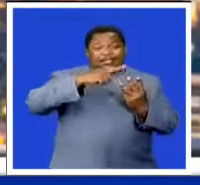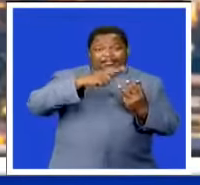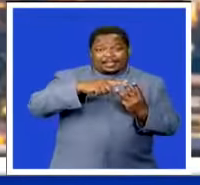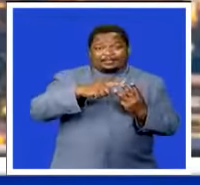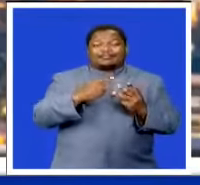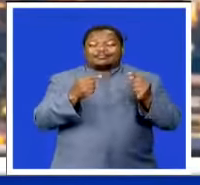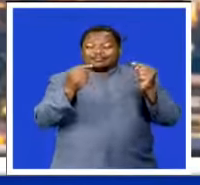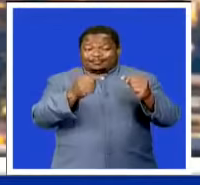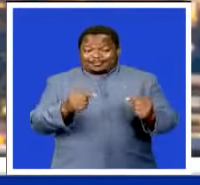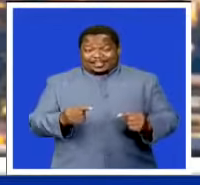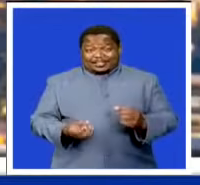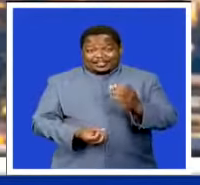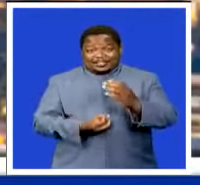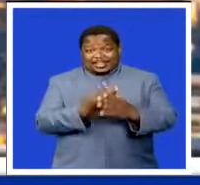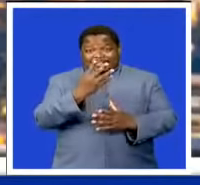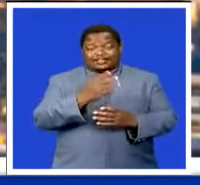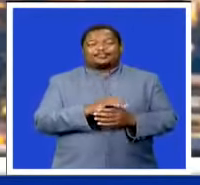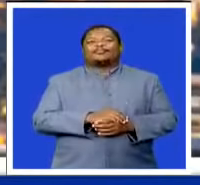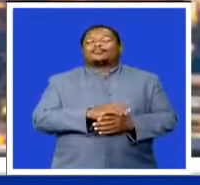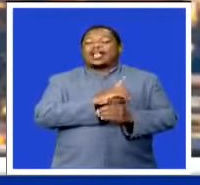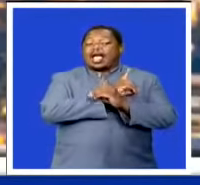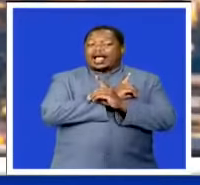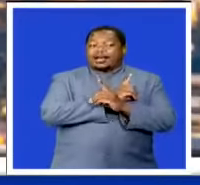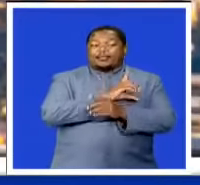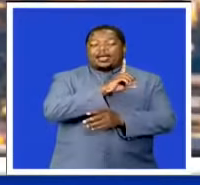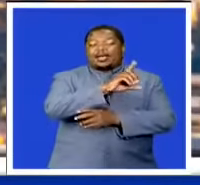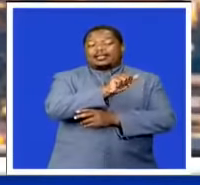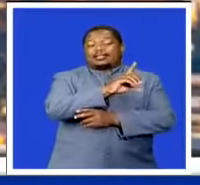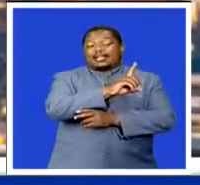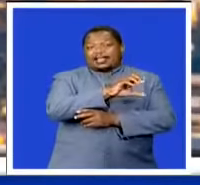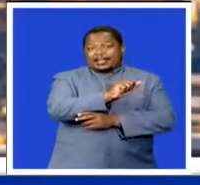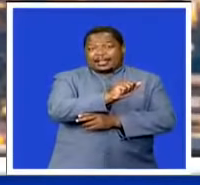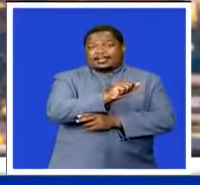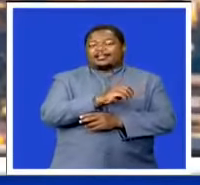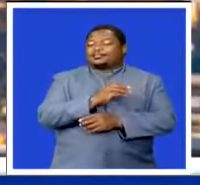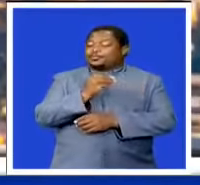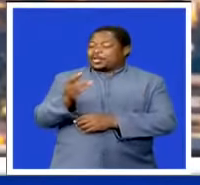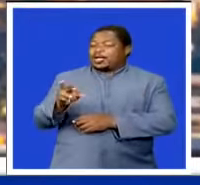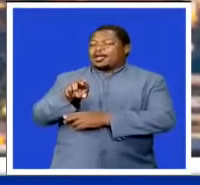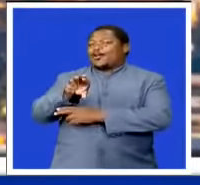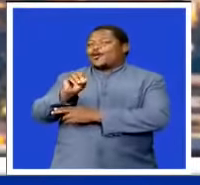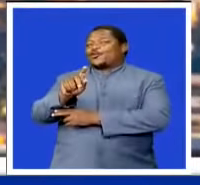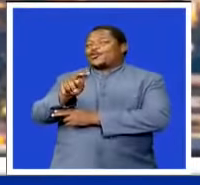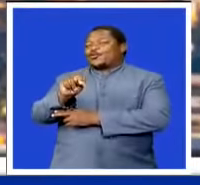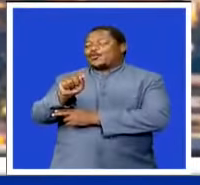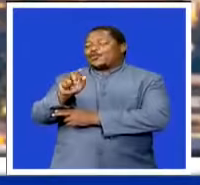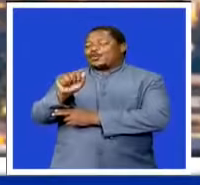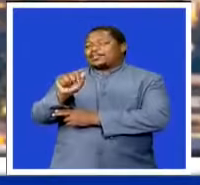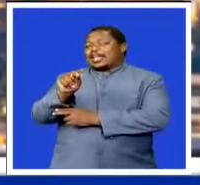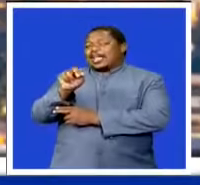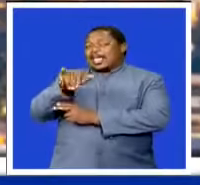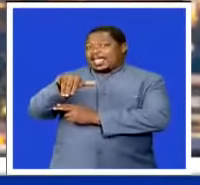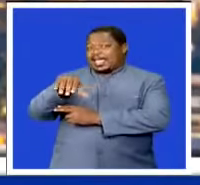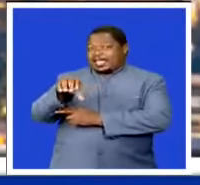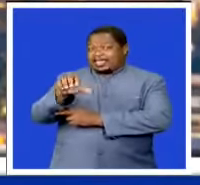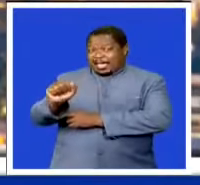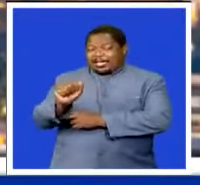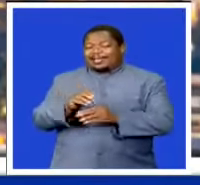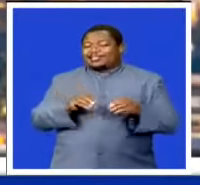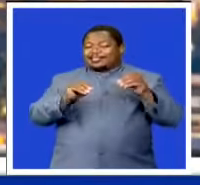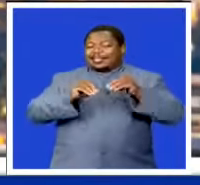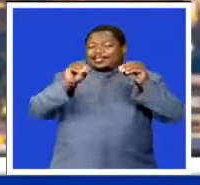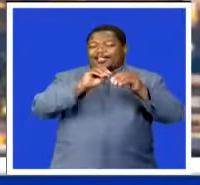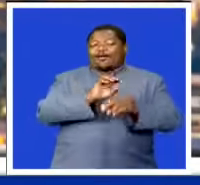11 ishaye liqembu le Rontanya ngema wickets lamane lebe kuyimidlalo yokuqala kusizini yesithathu